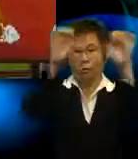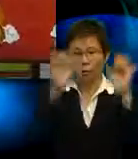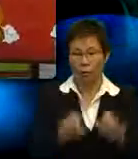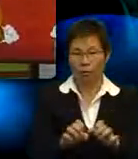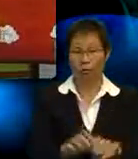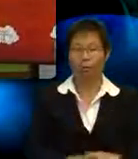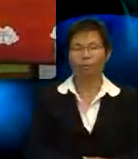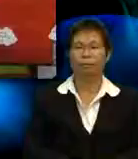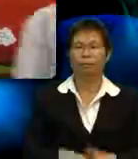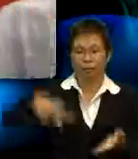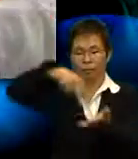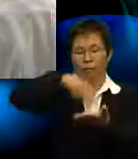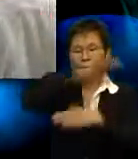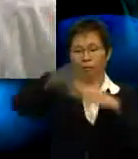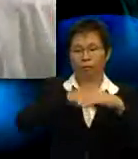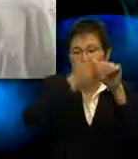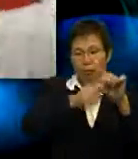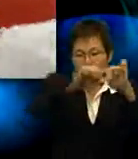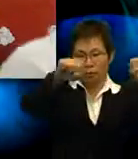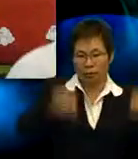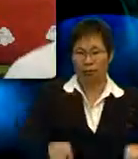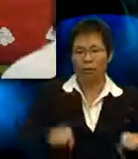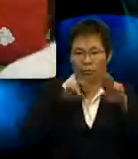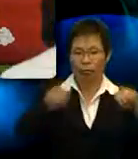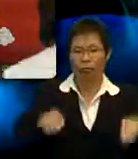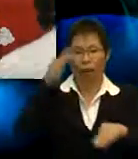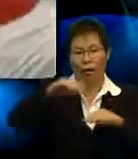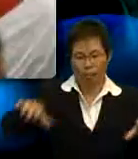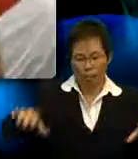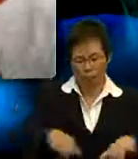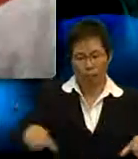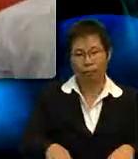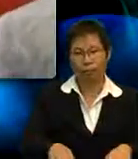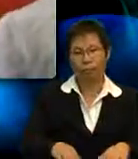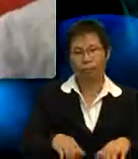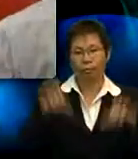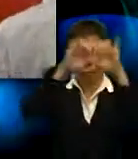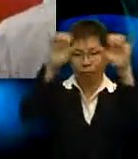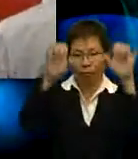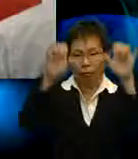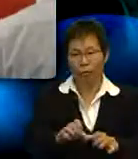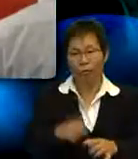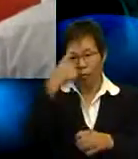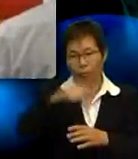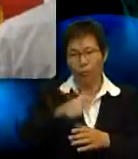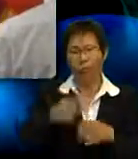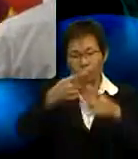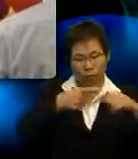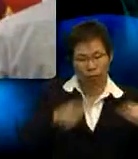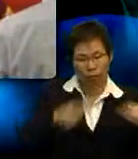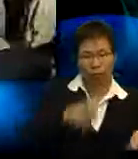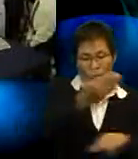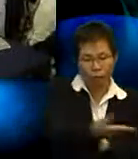semua. Di setiap stesen, murid-murid akan menjalankan eksperimen untuk membanding bezakan bahan-bahan